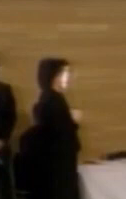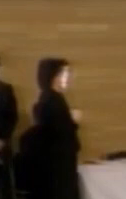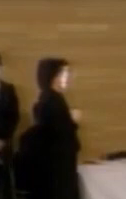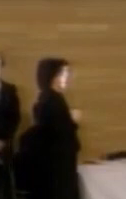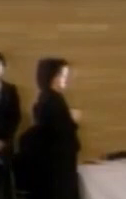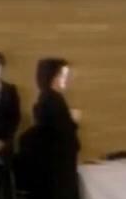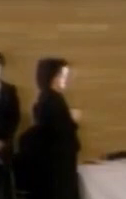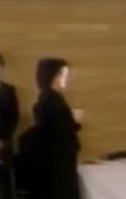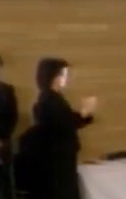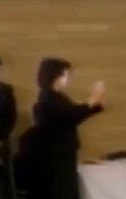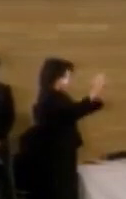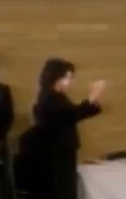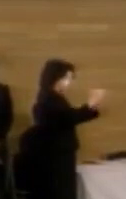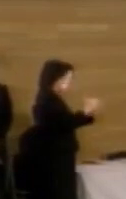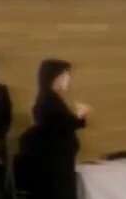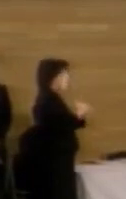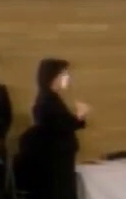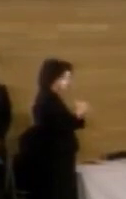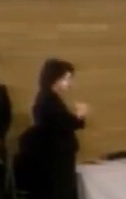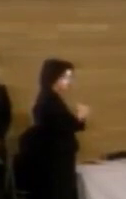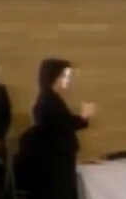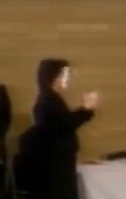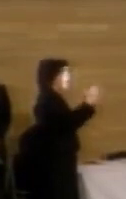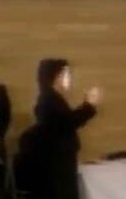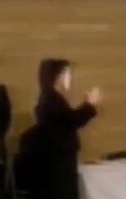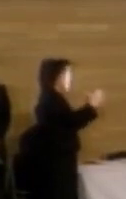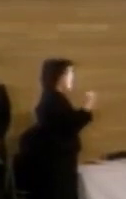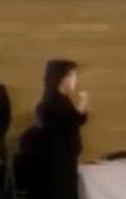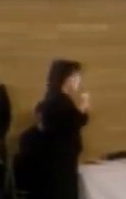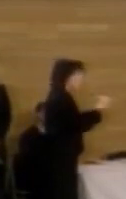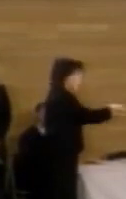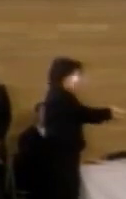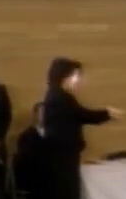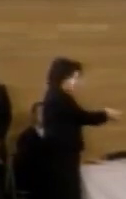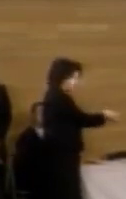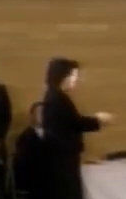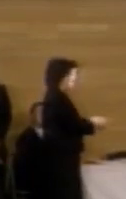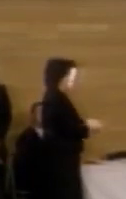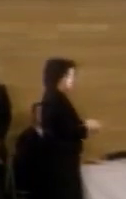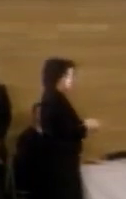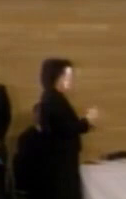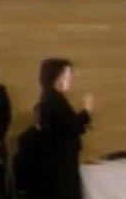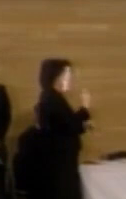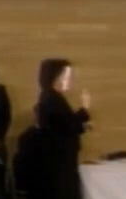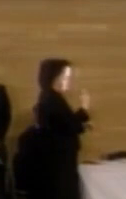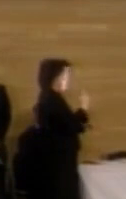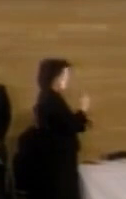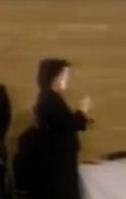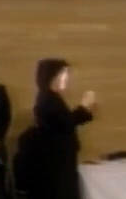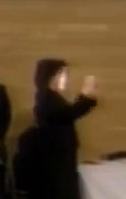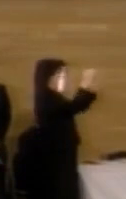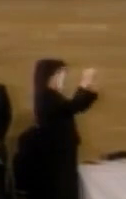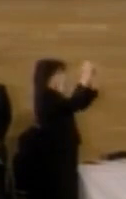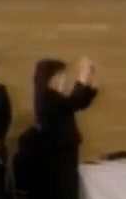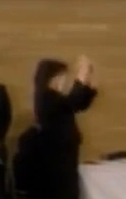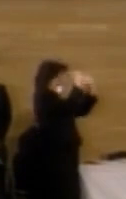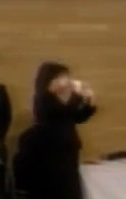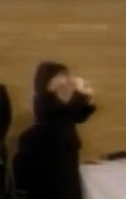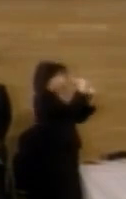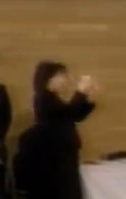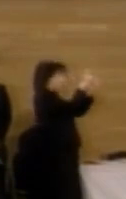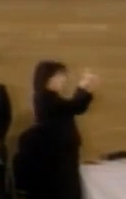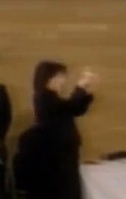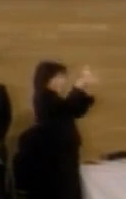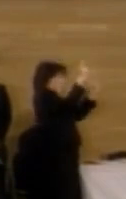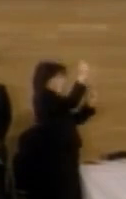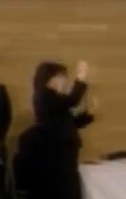巨大な津波は家ごと押し流し、私は崩れ落ちた梁の間に挟まって